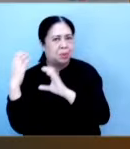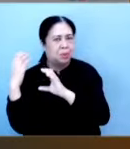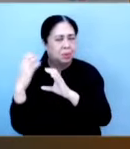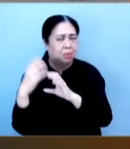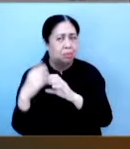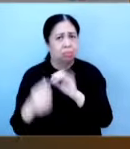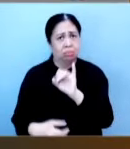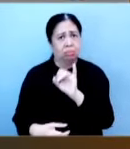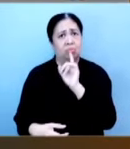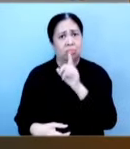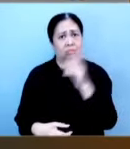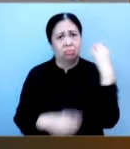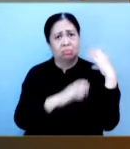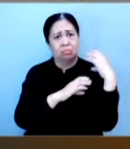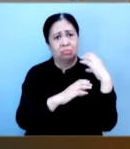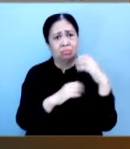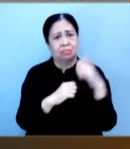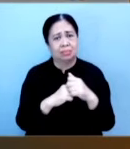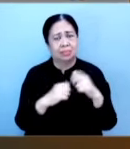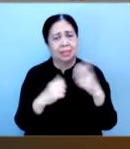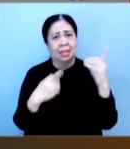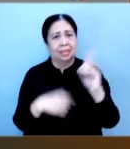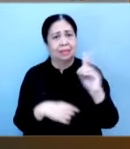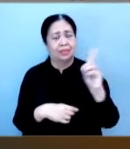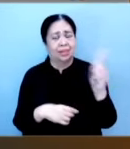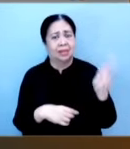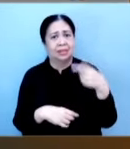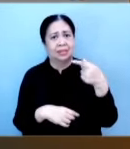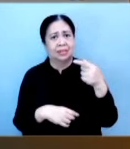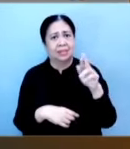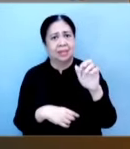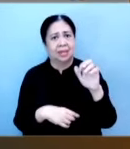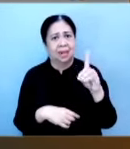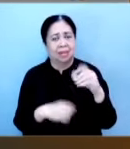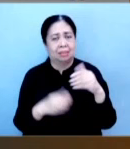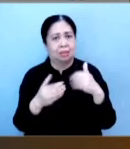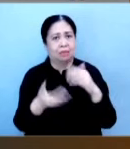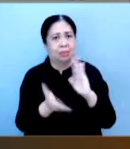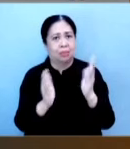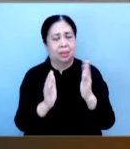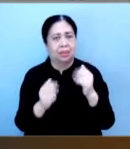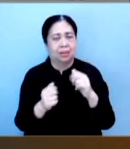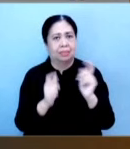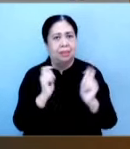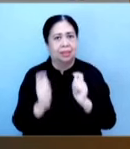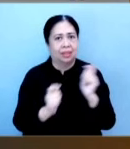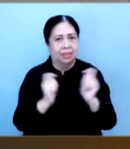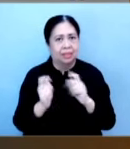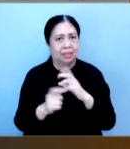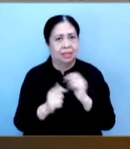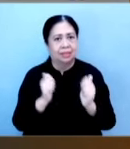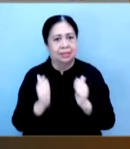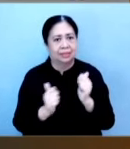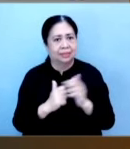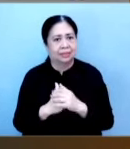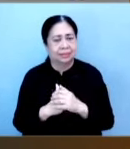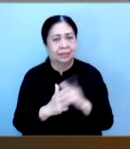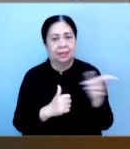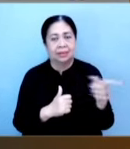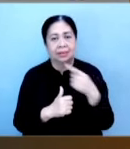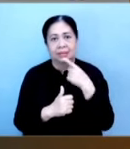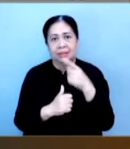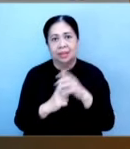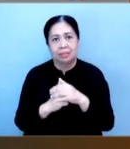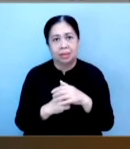namang naging kargador ng tela sa Divisoria si Gerald bago siya pumasok sa teatro at pag-aartista gitnang aktres